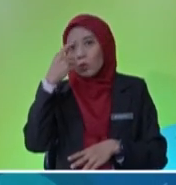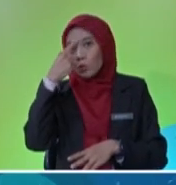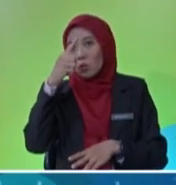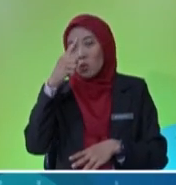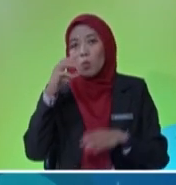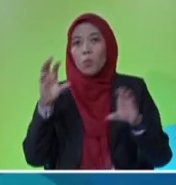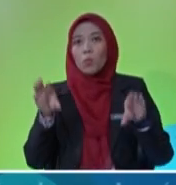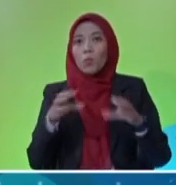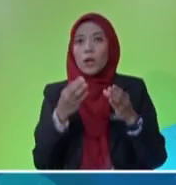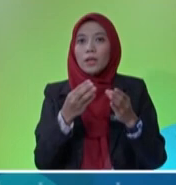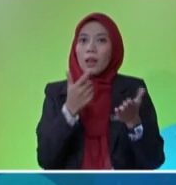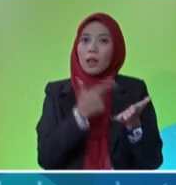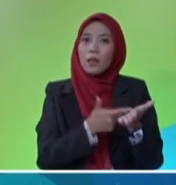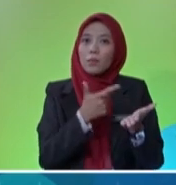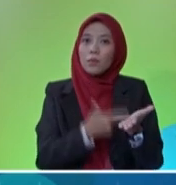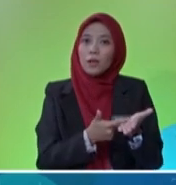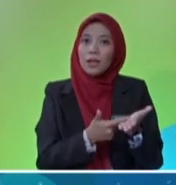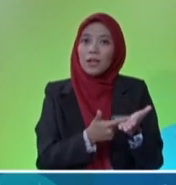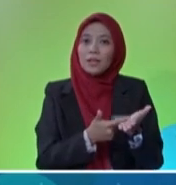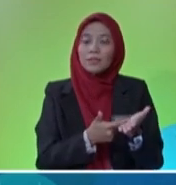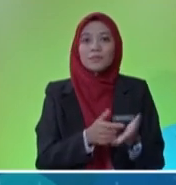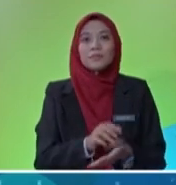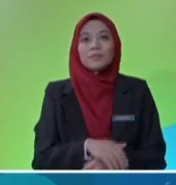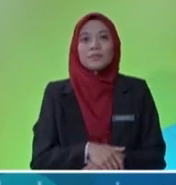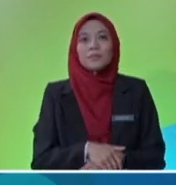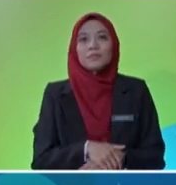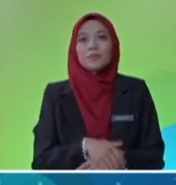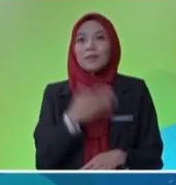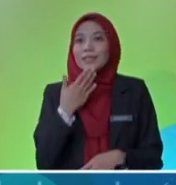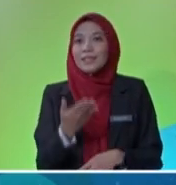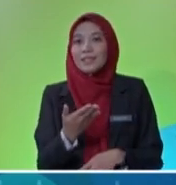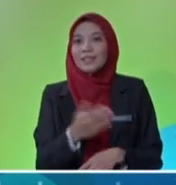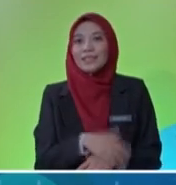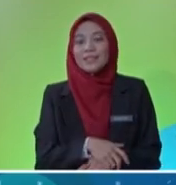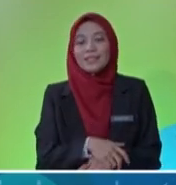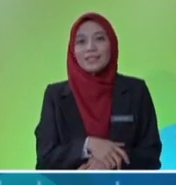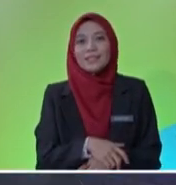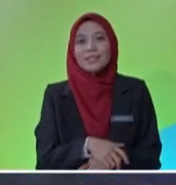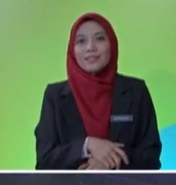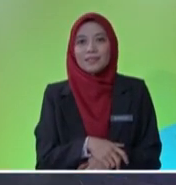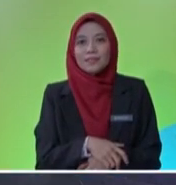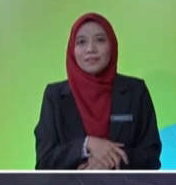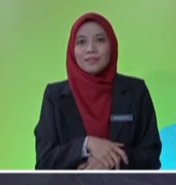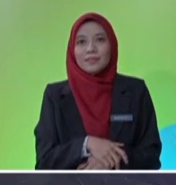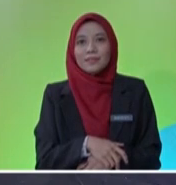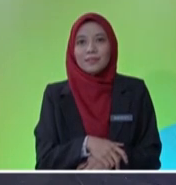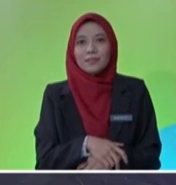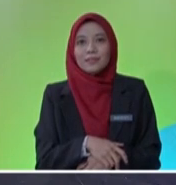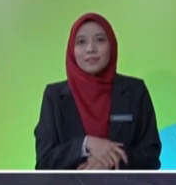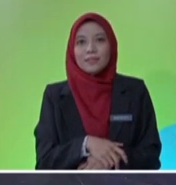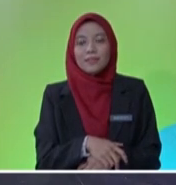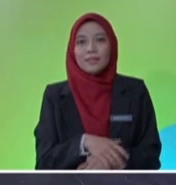laporan Hai the Hai AHM baik